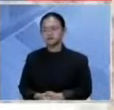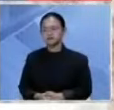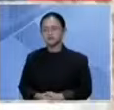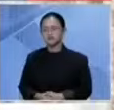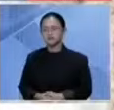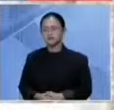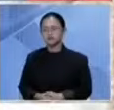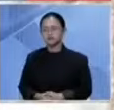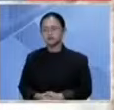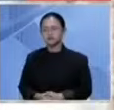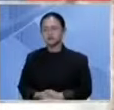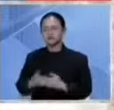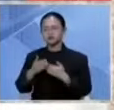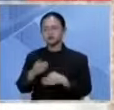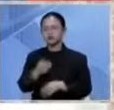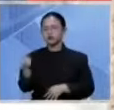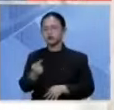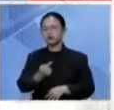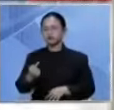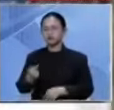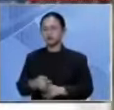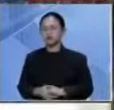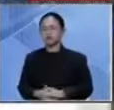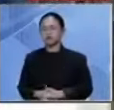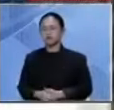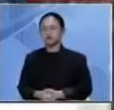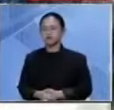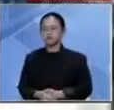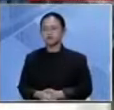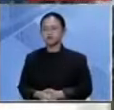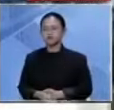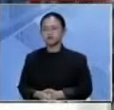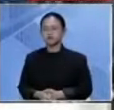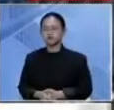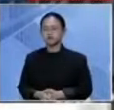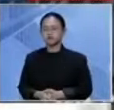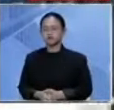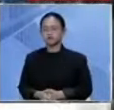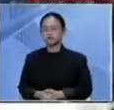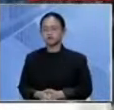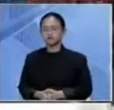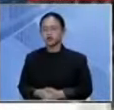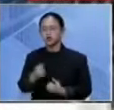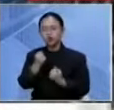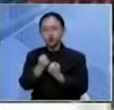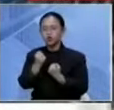Supaya pemerintah itu bisa memperhatikan kami orang-orang yang ibu. Ya, yang jelas Perindo dong. Perindo dong.